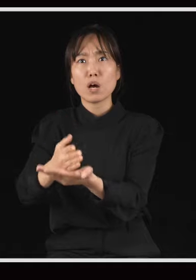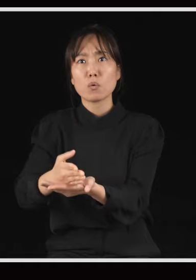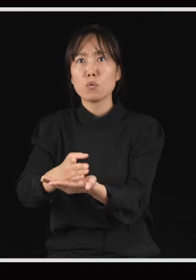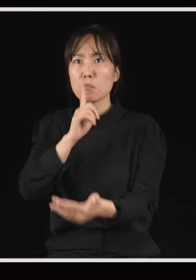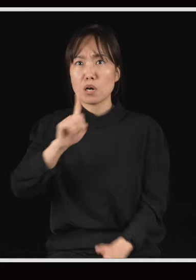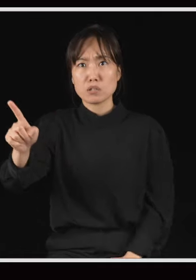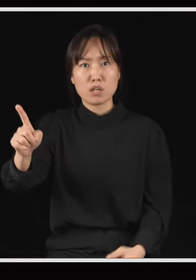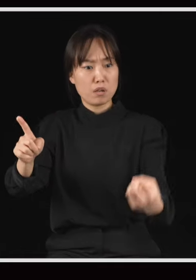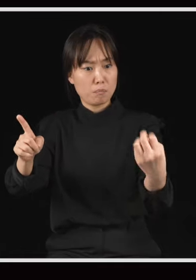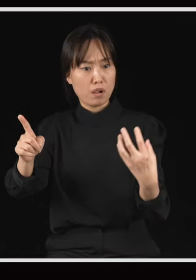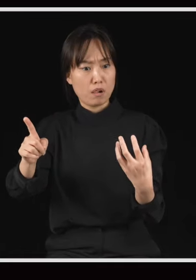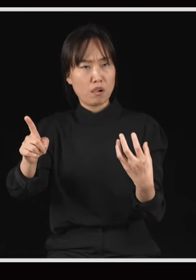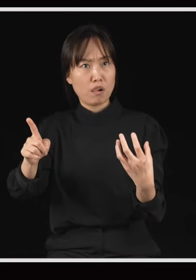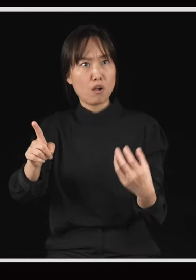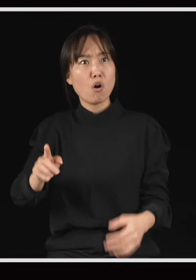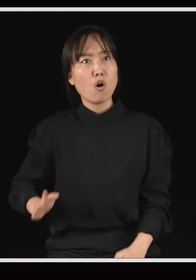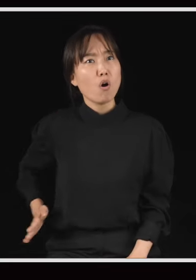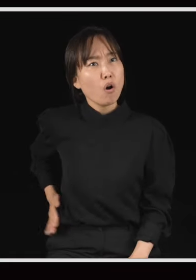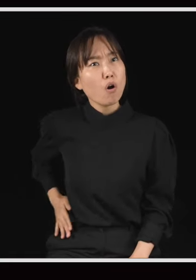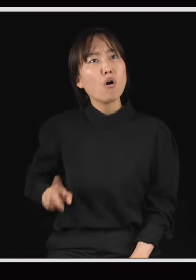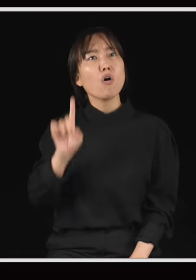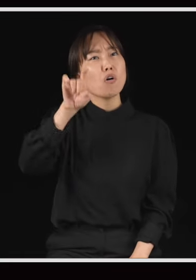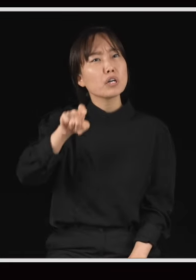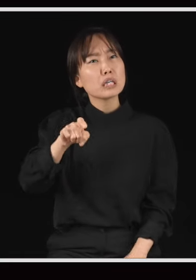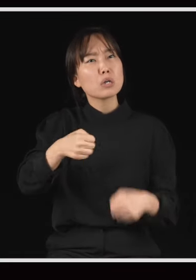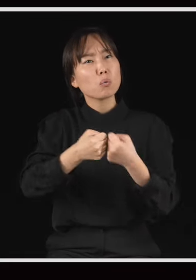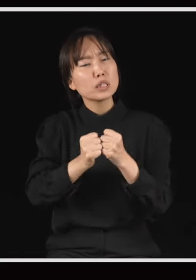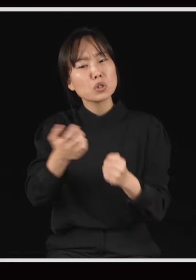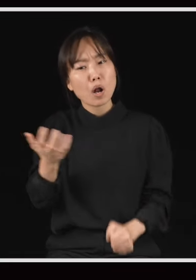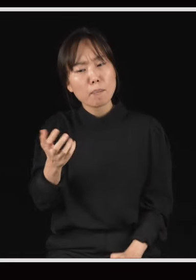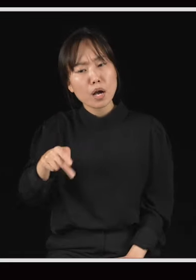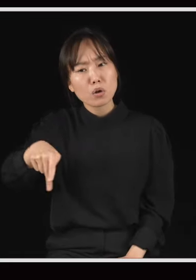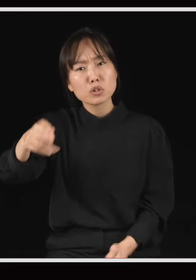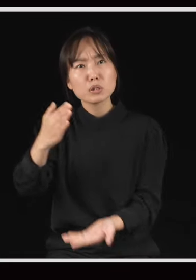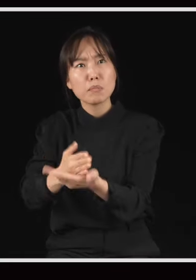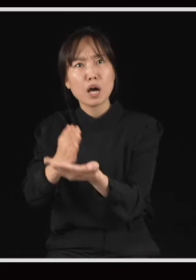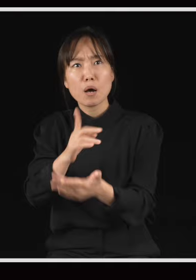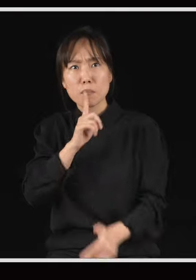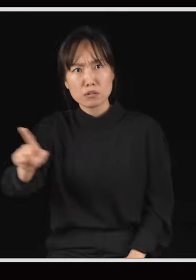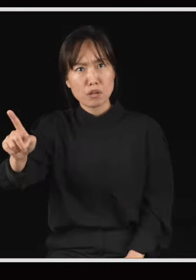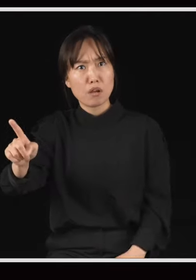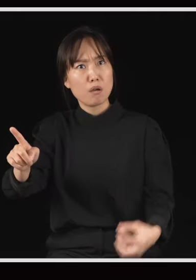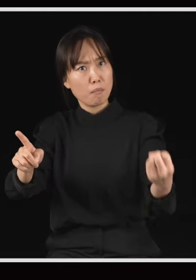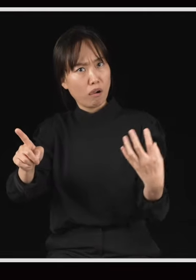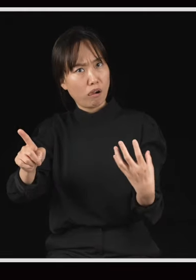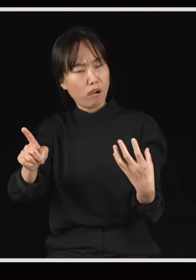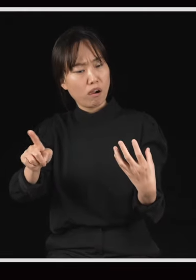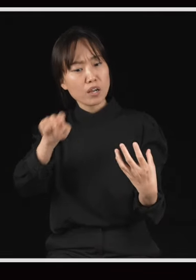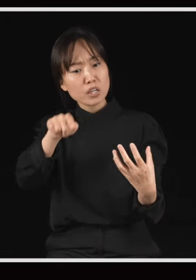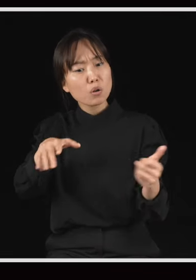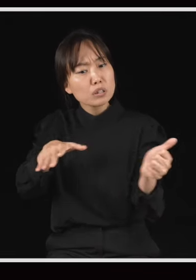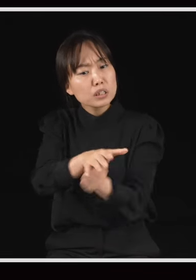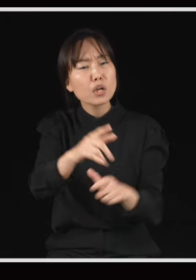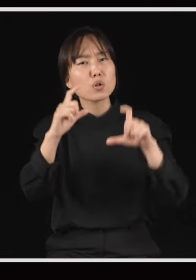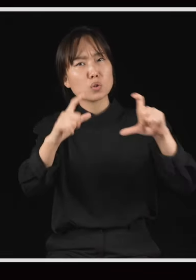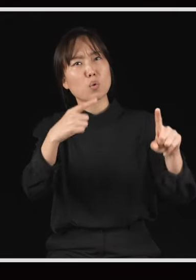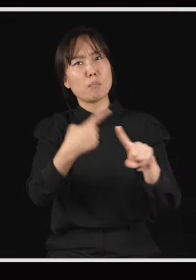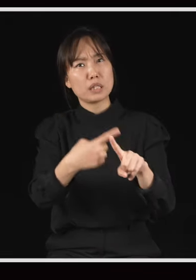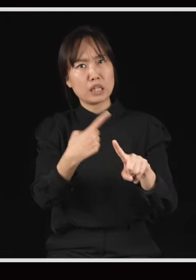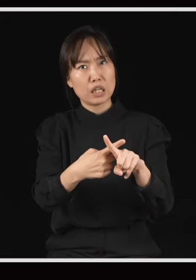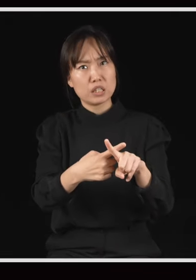그랬대요. 허리가 안 좋아서, 또는 관절이 안 좋아서. 그거는 이제 사형 선고와 같은 겁니다. 그래서